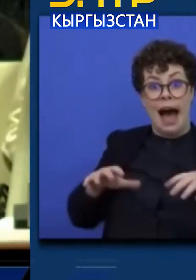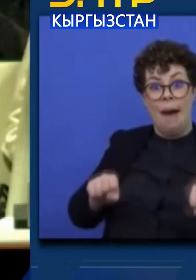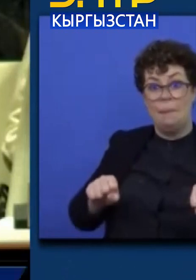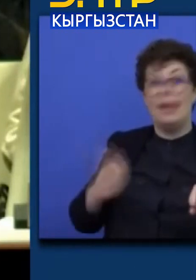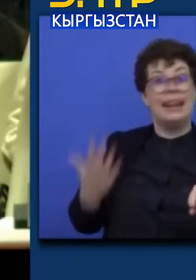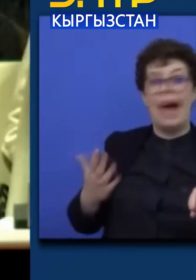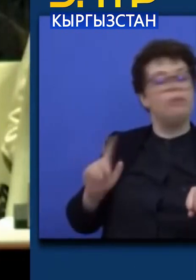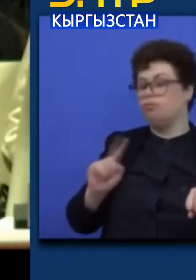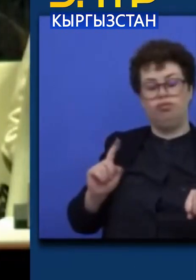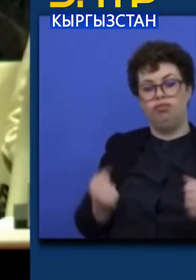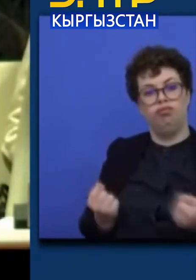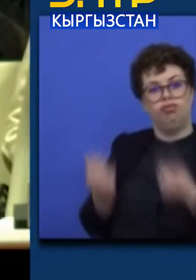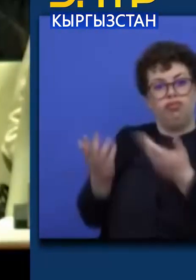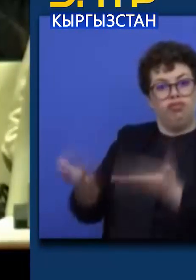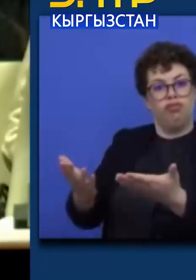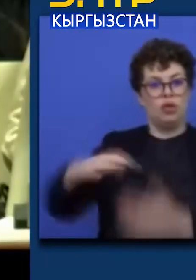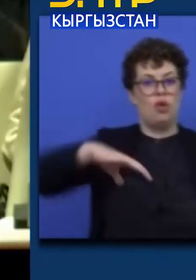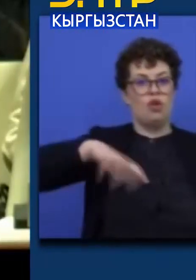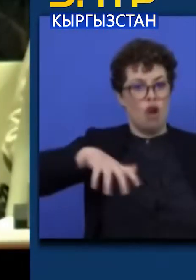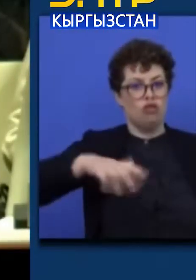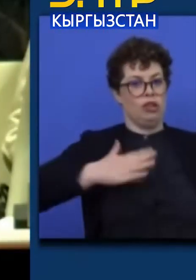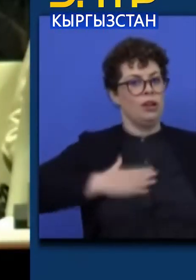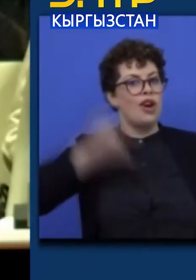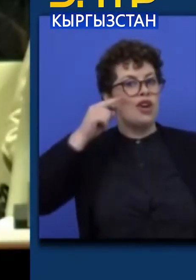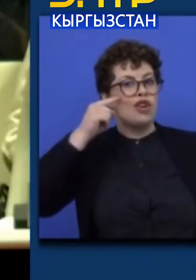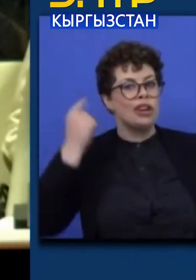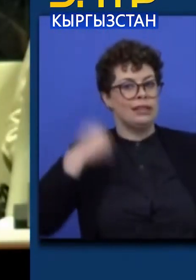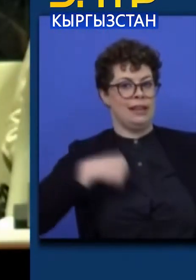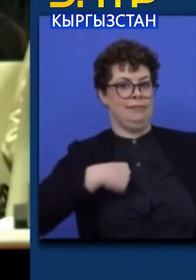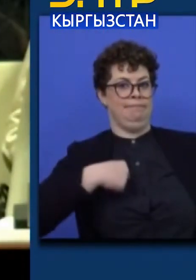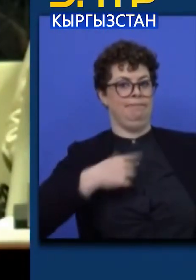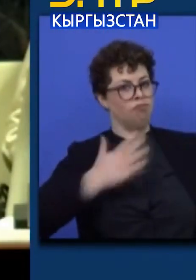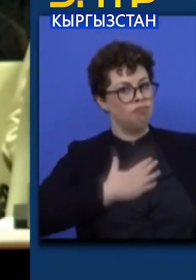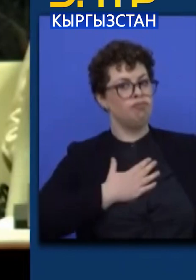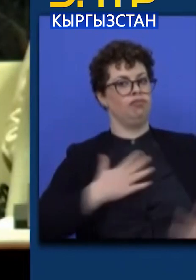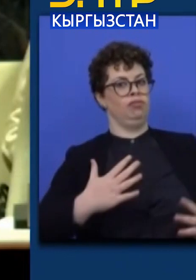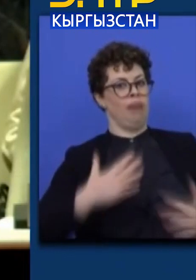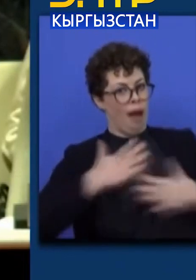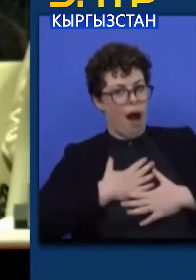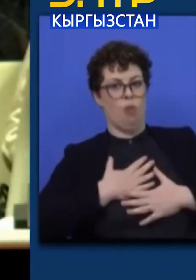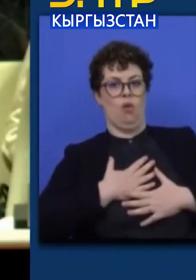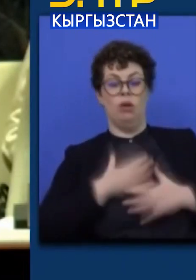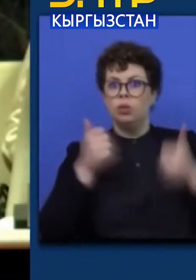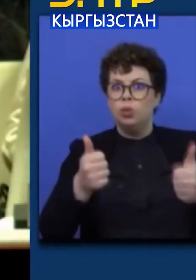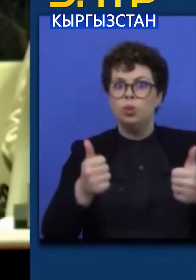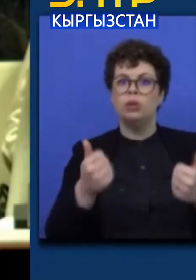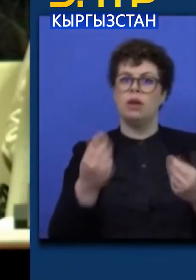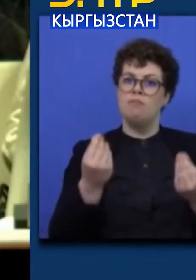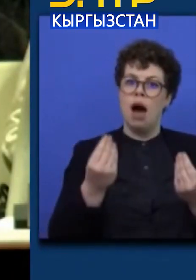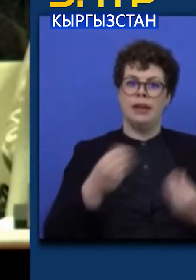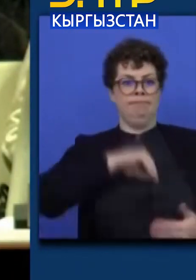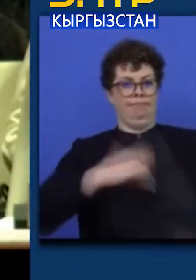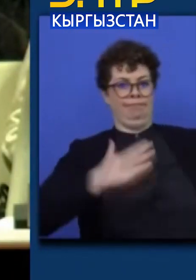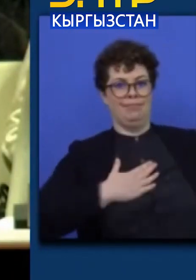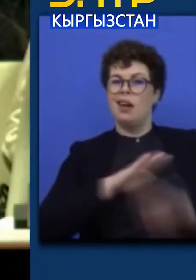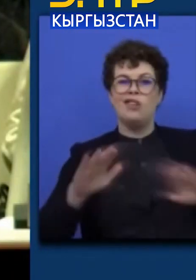үчүн пайдалуу негизде түзүлгөн келишим болду. Кыргыз Республикасы мыйзам үстөмдүгүн коргоону жана эл аралык инвестициялар үчүн бардык эл